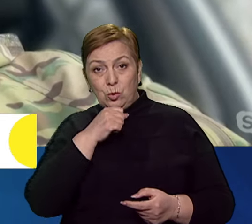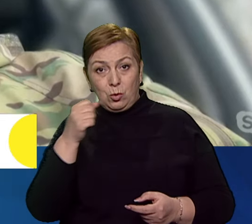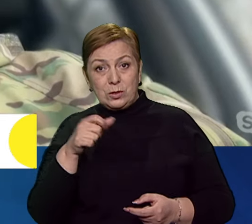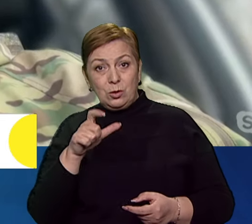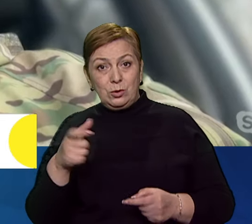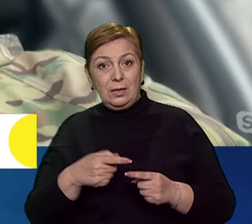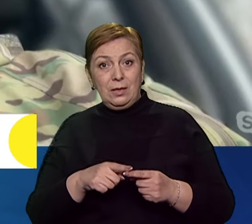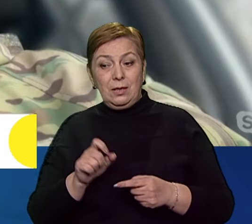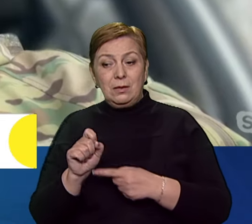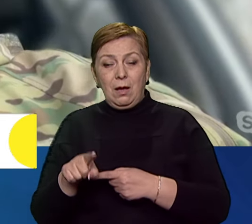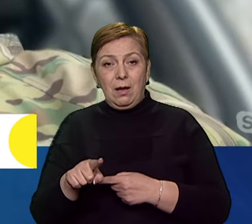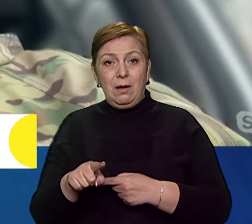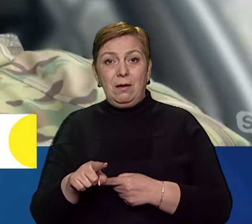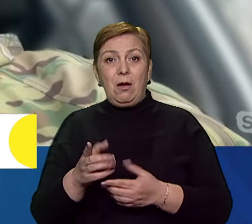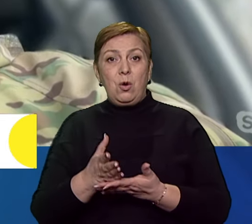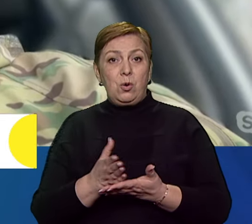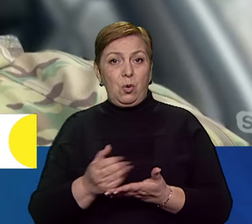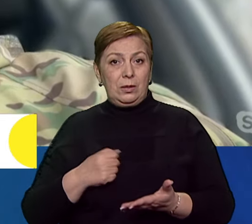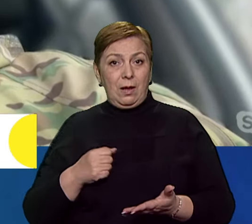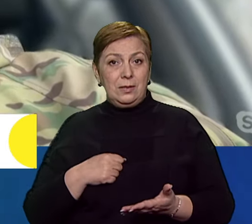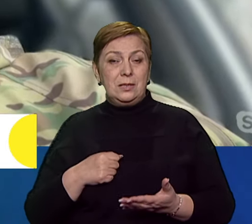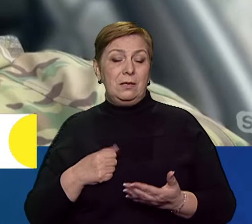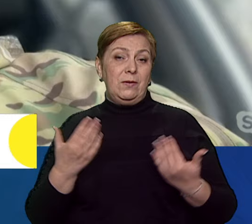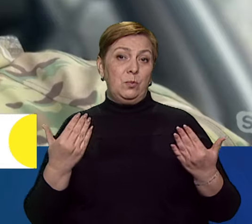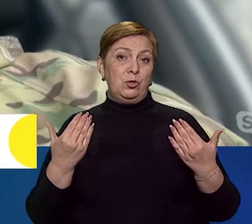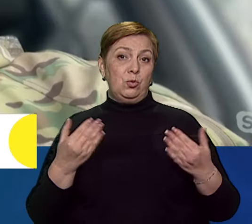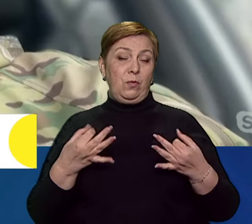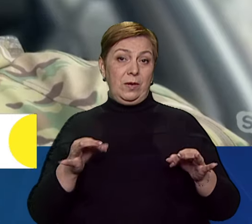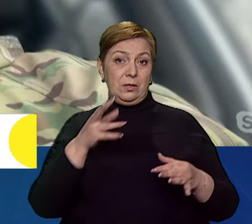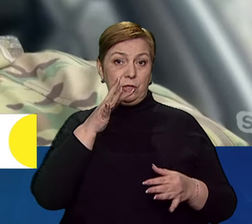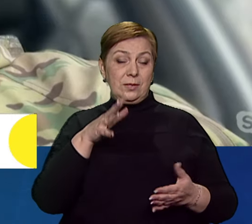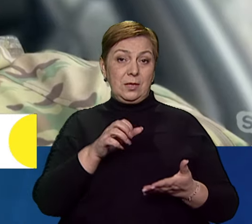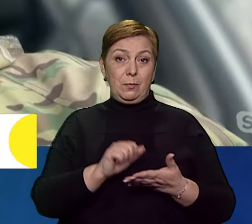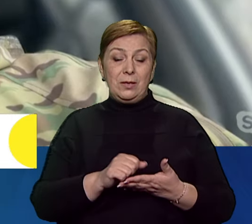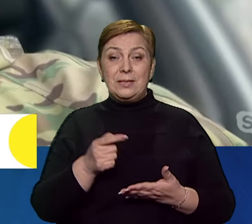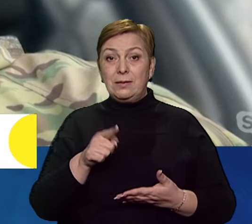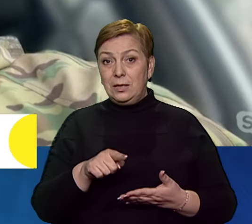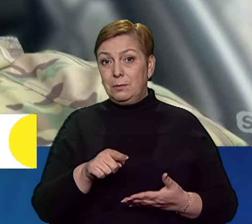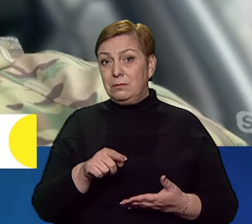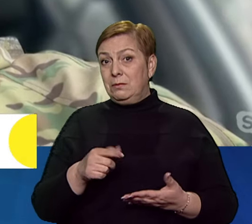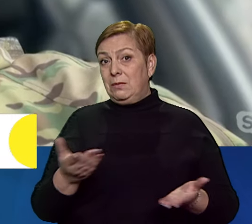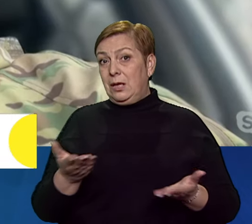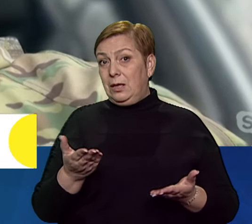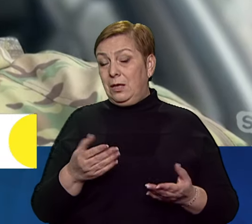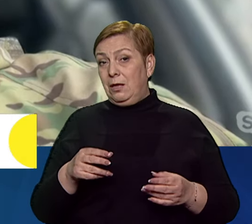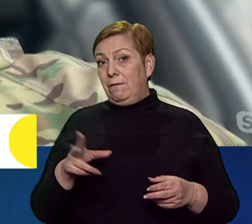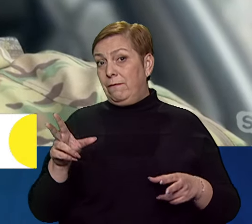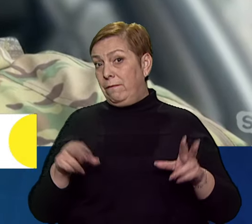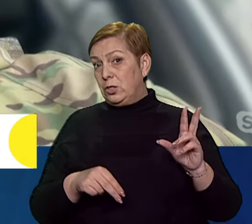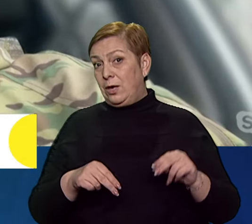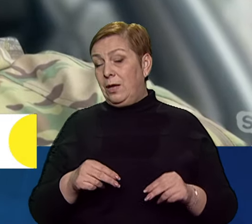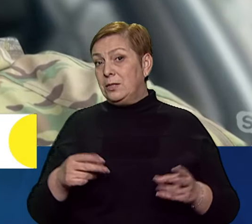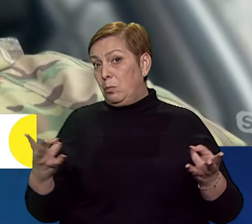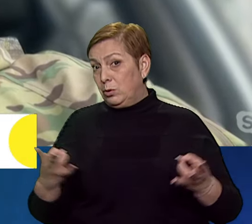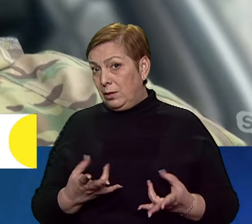на ротації чи відпочинку. І вони займаються в цей вільний час тими заняттями, якими вважають за потрібне займатися.